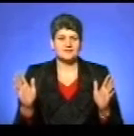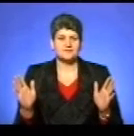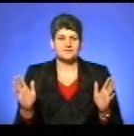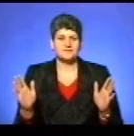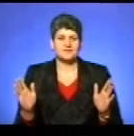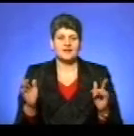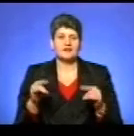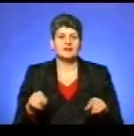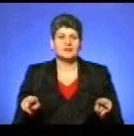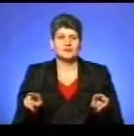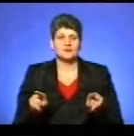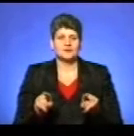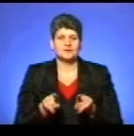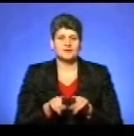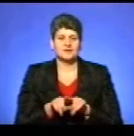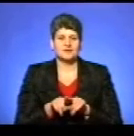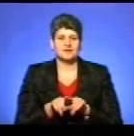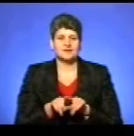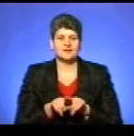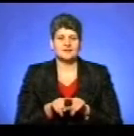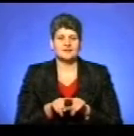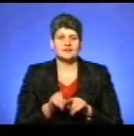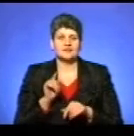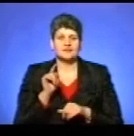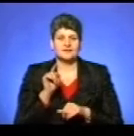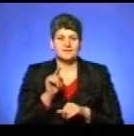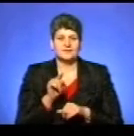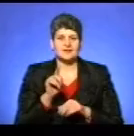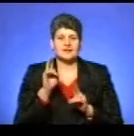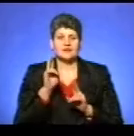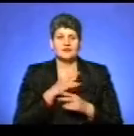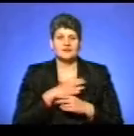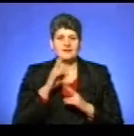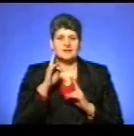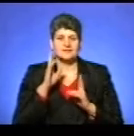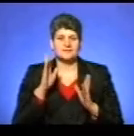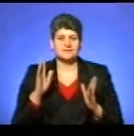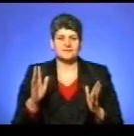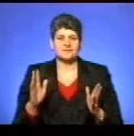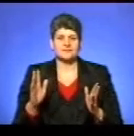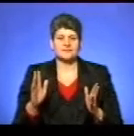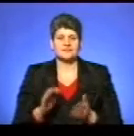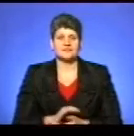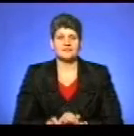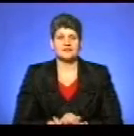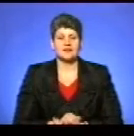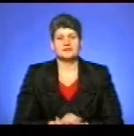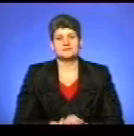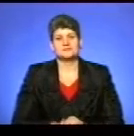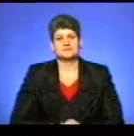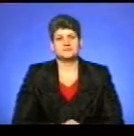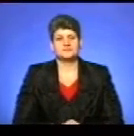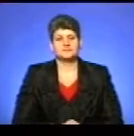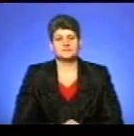знається, то горня не знали. Любов Гадомська,